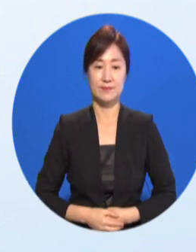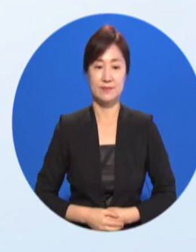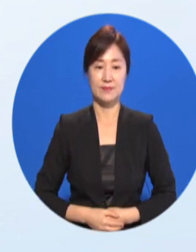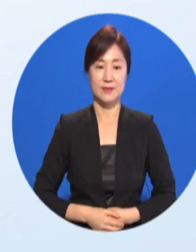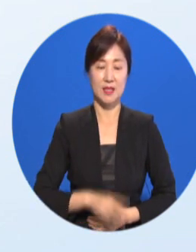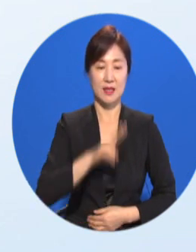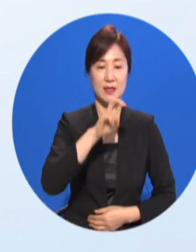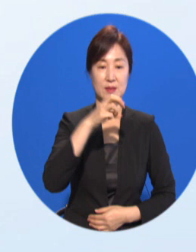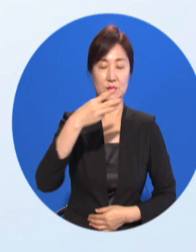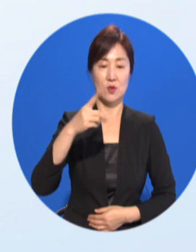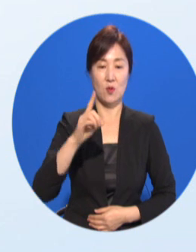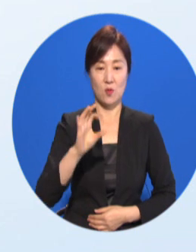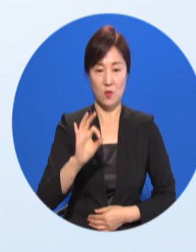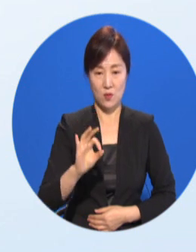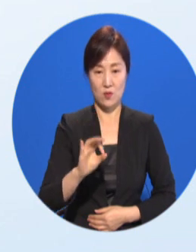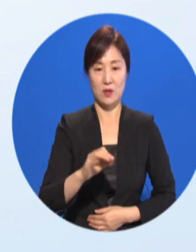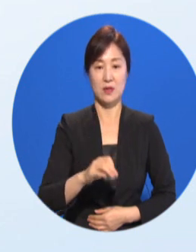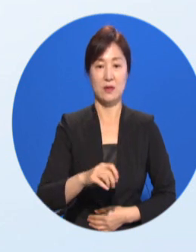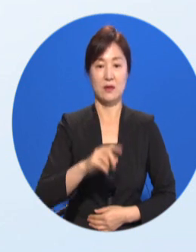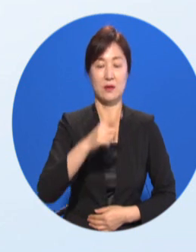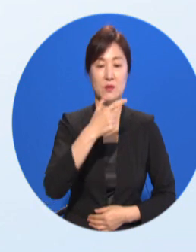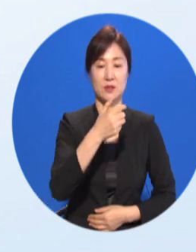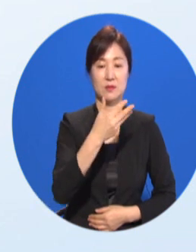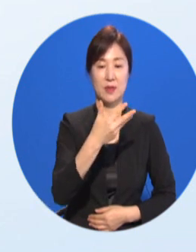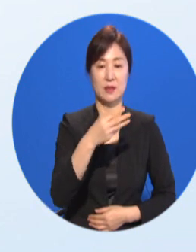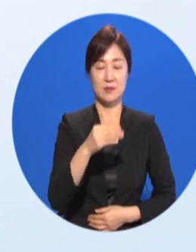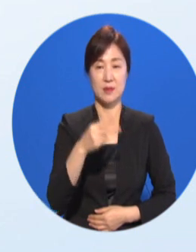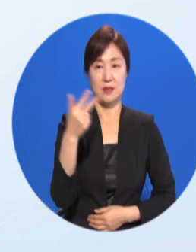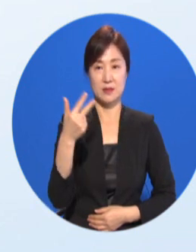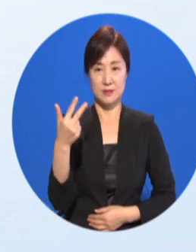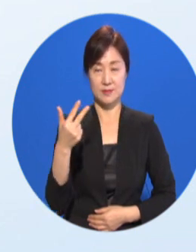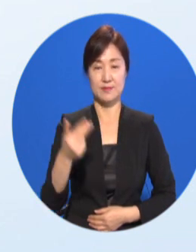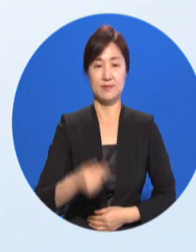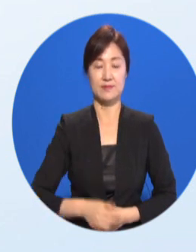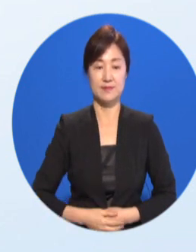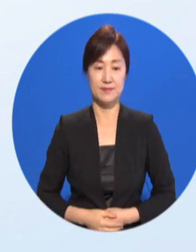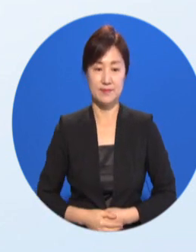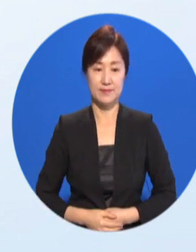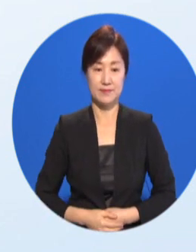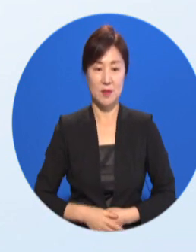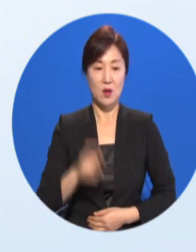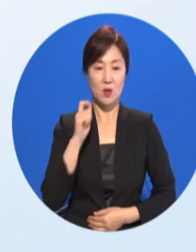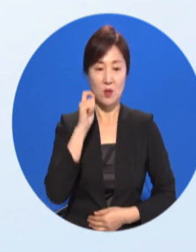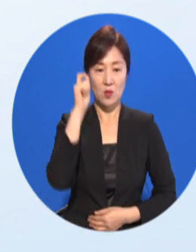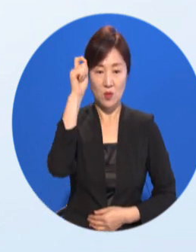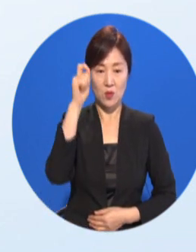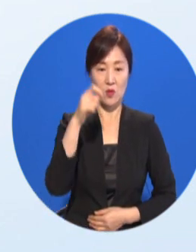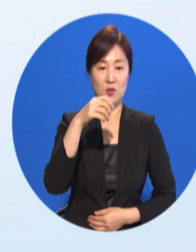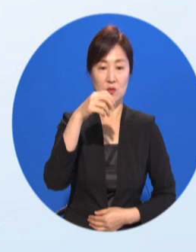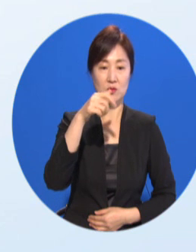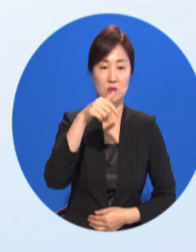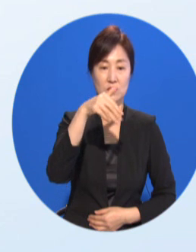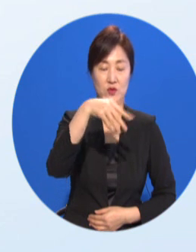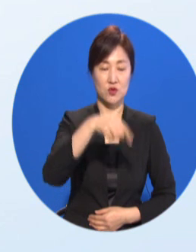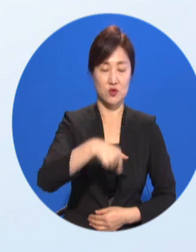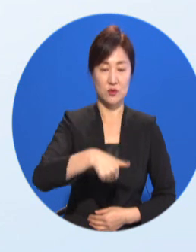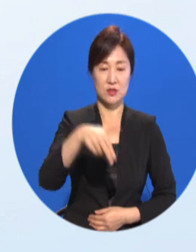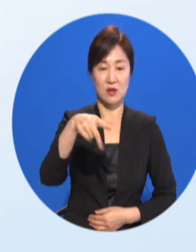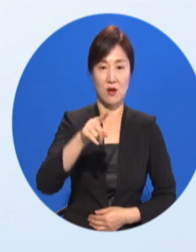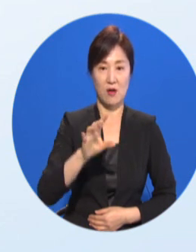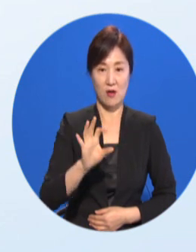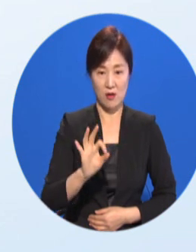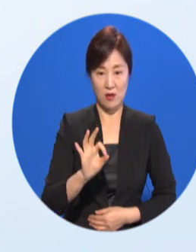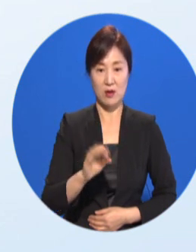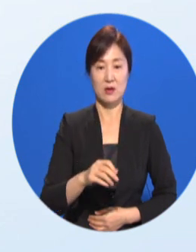20 통 송촌 아파트 101동 105동 106동 주민 68 17,000원 공군 봉래면 축전기 1구